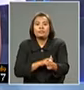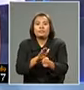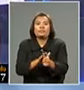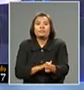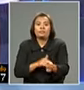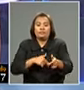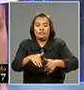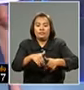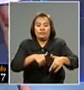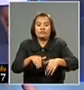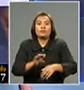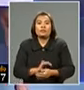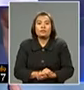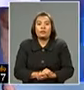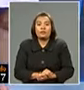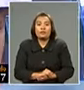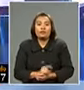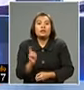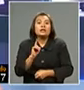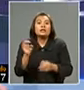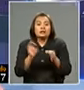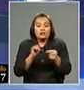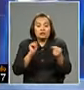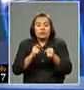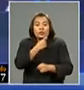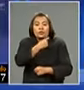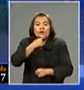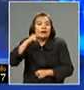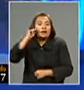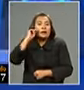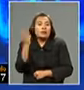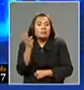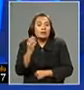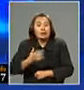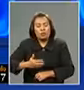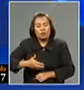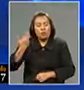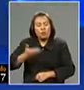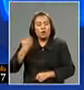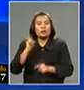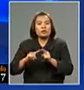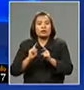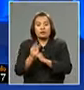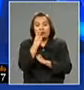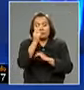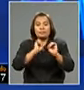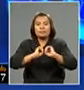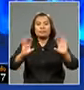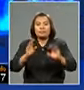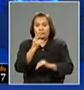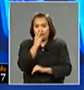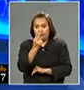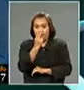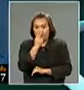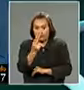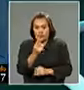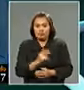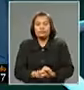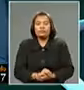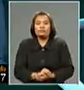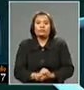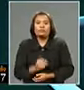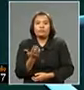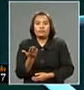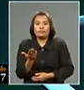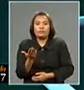หน้าแล้งก็มาพร้อมกับสัญญาณของฤดูร้อนครับซึ่งก็เริ่มที่จะปรากฏชัดเจนแล้วนะครับต้องไปถามรายละเอียดจากพี่แซคธนินทร์วัฒน์นะครับเชิญครับ ไ